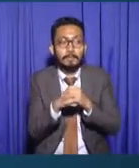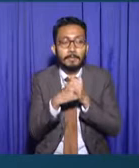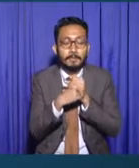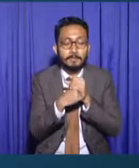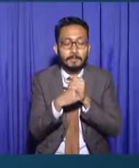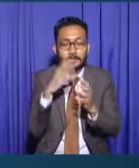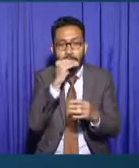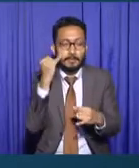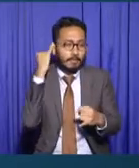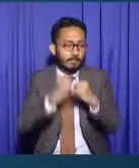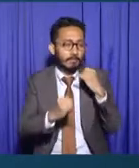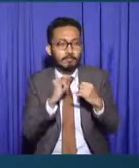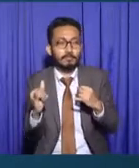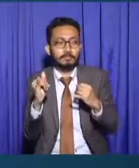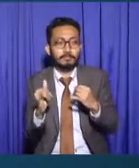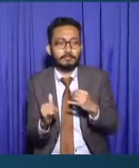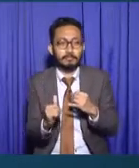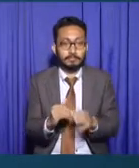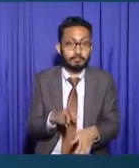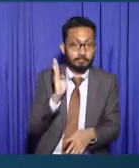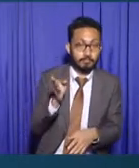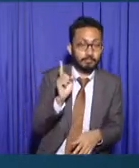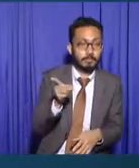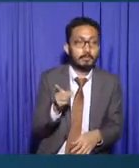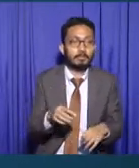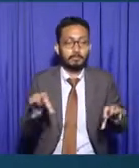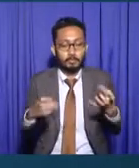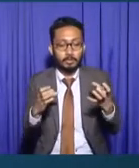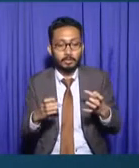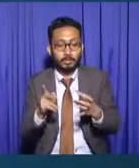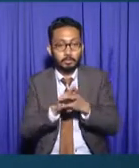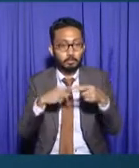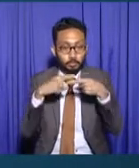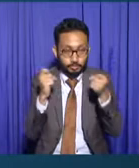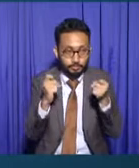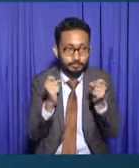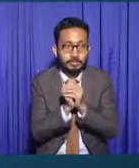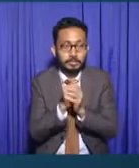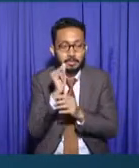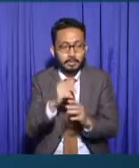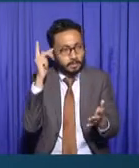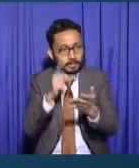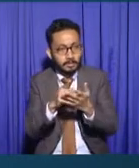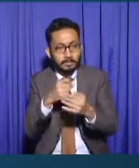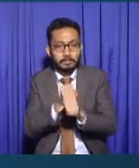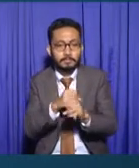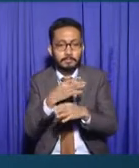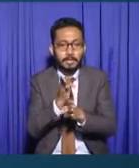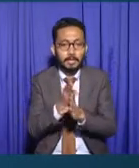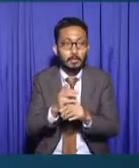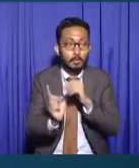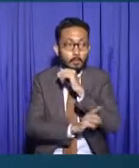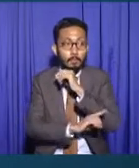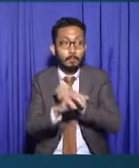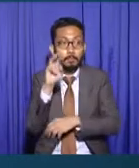membuat kesimpulan yang dikenali sebagai hukum Mendel kedua hukum ini